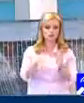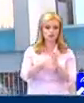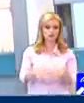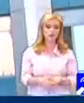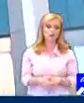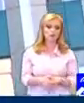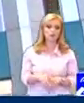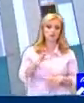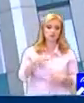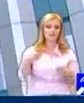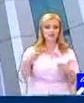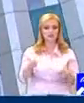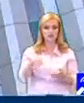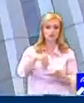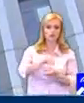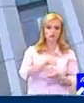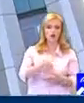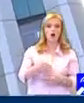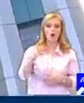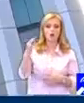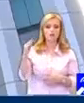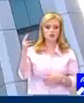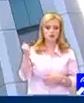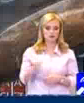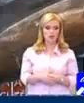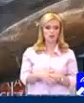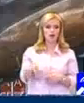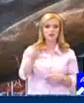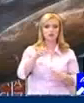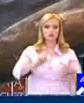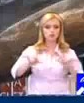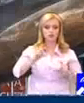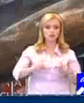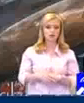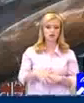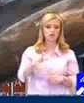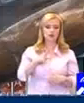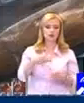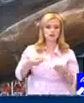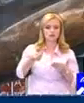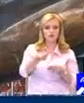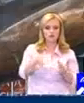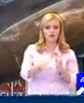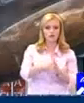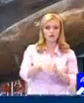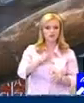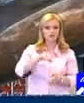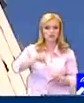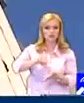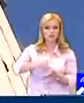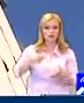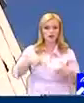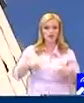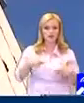schemă infracțională de vânzare și cumpărare a notelor. Studenții care dădeau mită erau evaluați fictiv în mare parte fără a se prezenta la